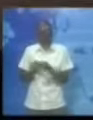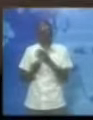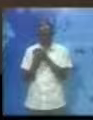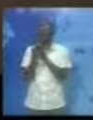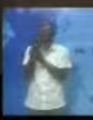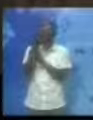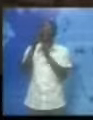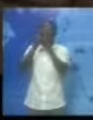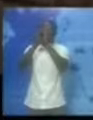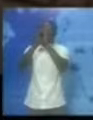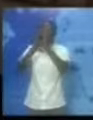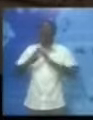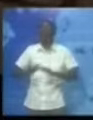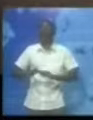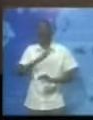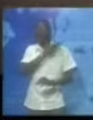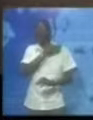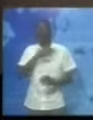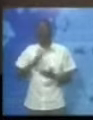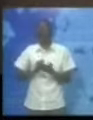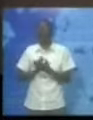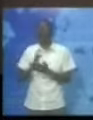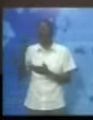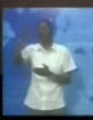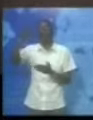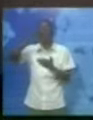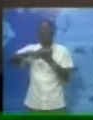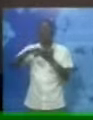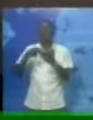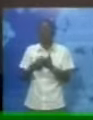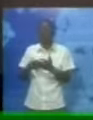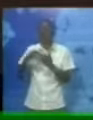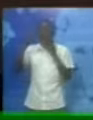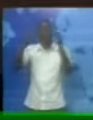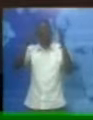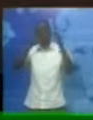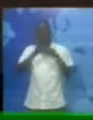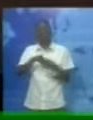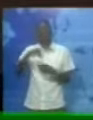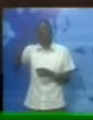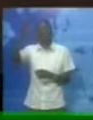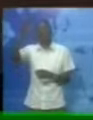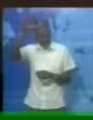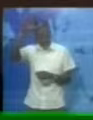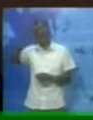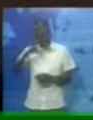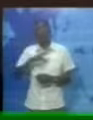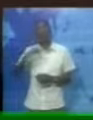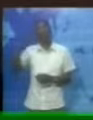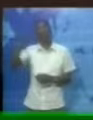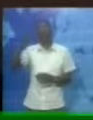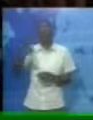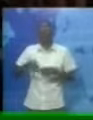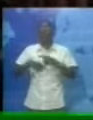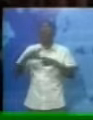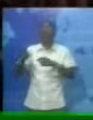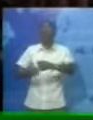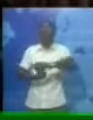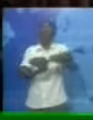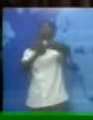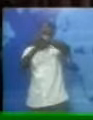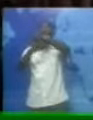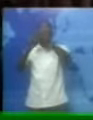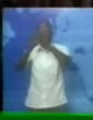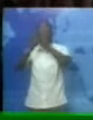la paix, car la guerre prenant naissance dans les esprits des hommes, c'est dans l'esprit des hommes que doivent s'ériger les défenses de la